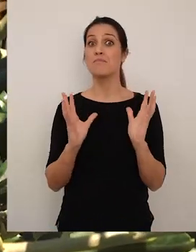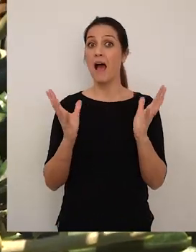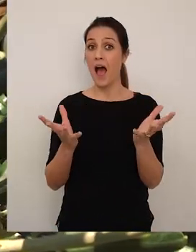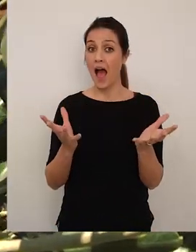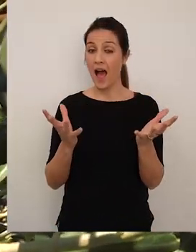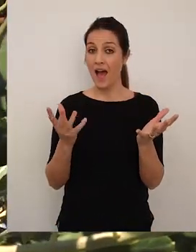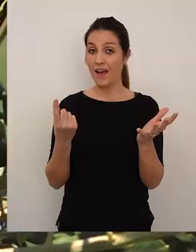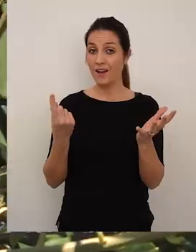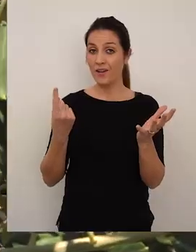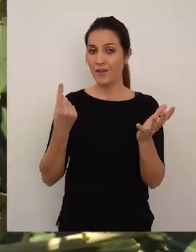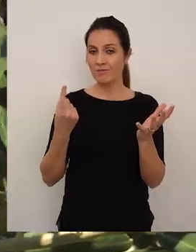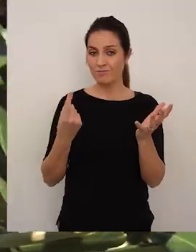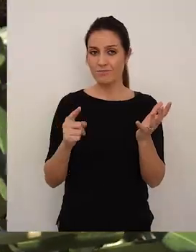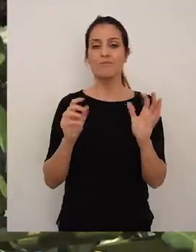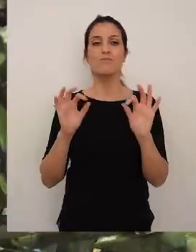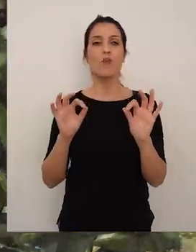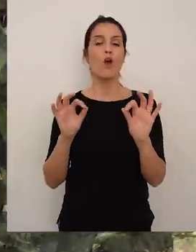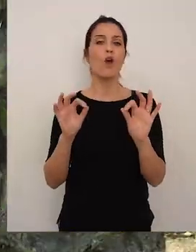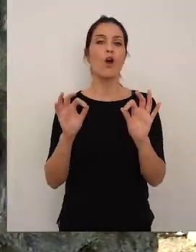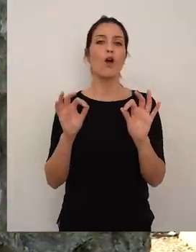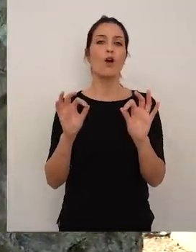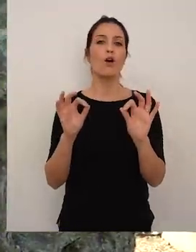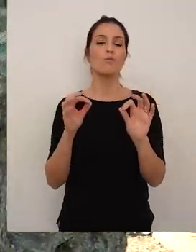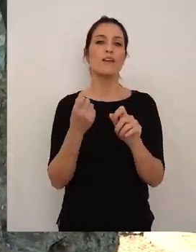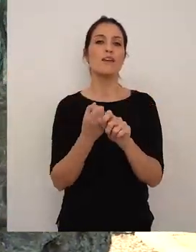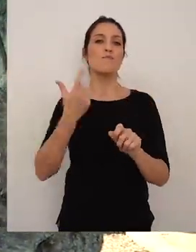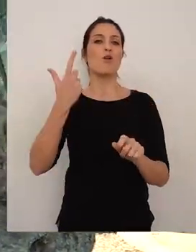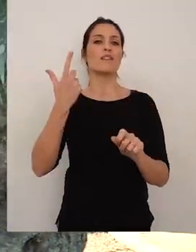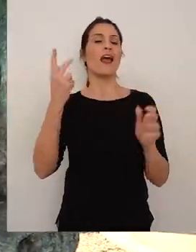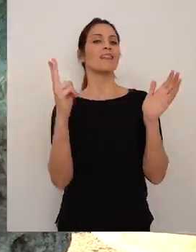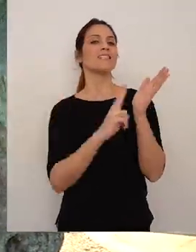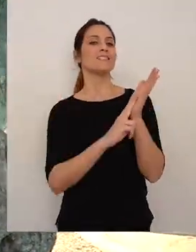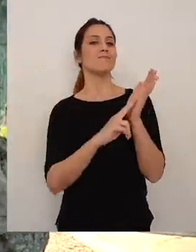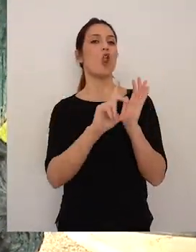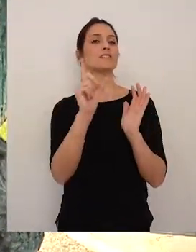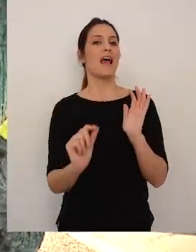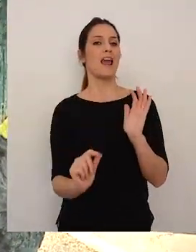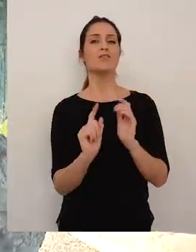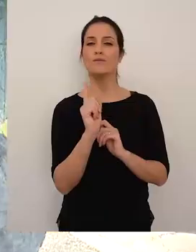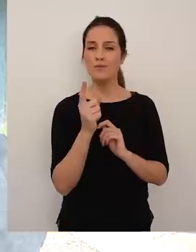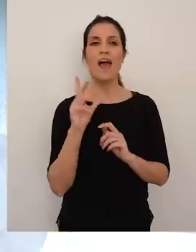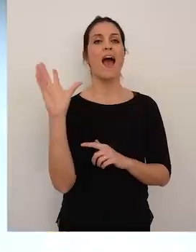Il parco rappresenta un omaggio al più importante simbolo salentino, l'albero di ulivo.